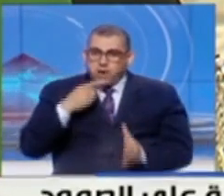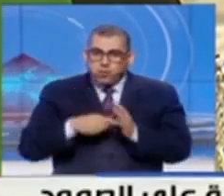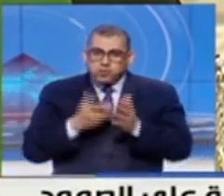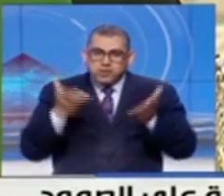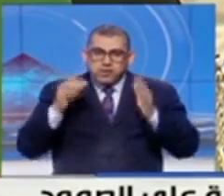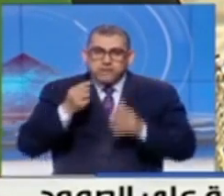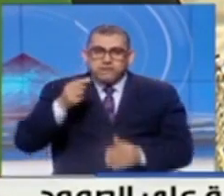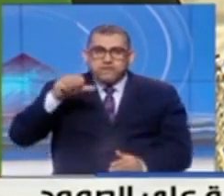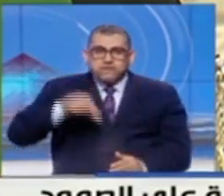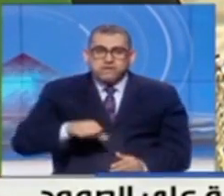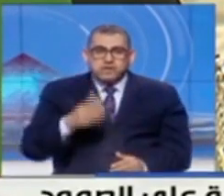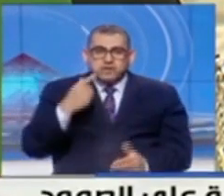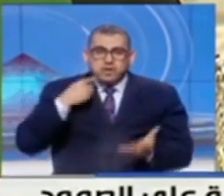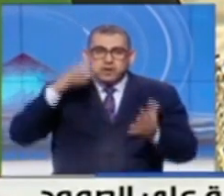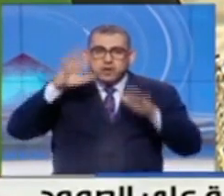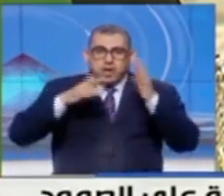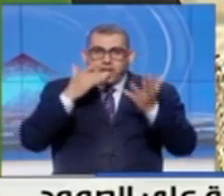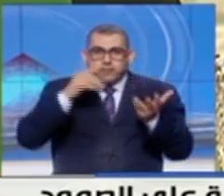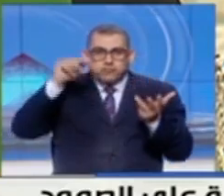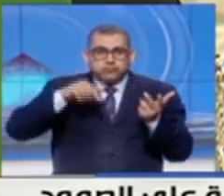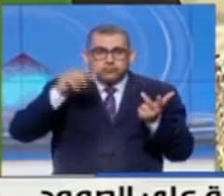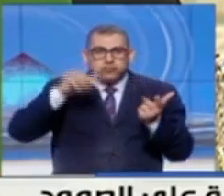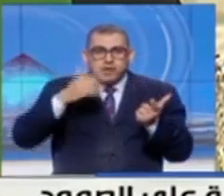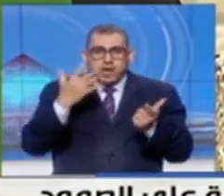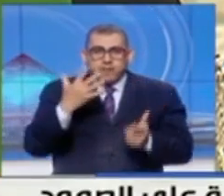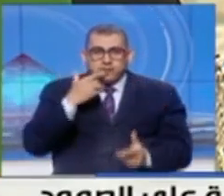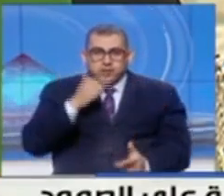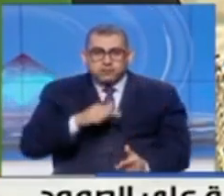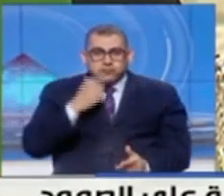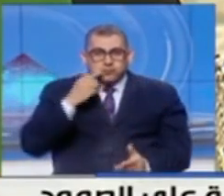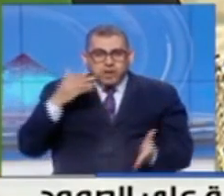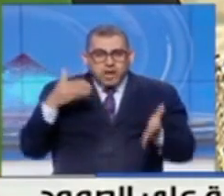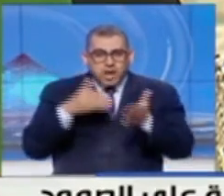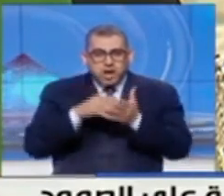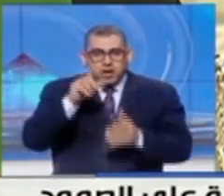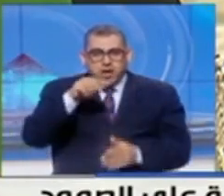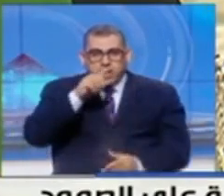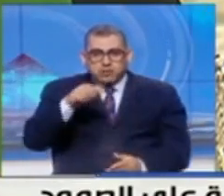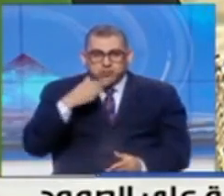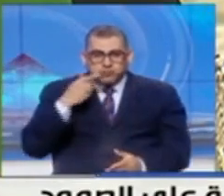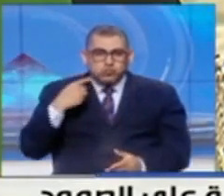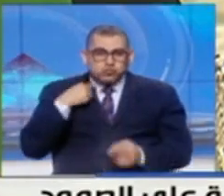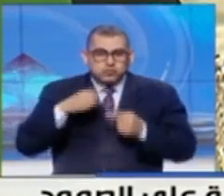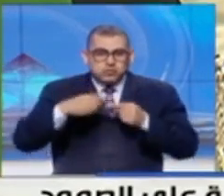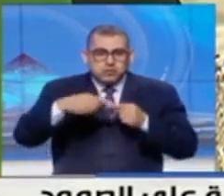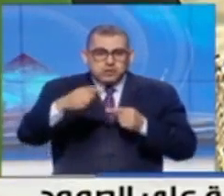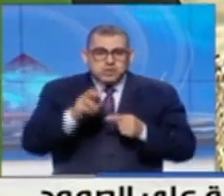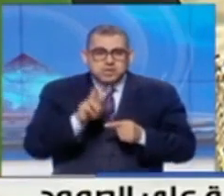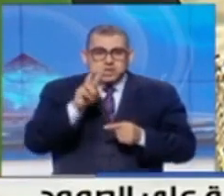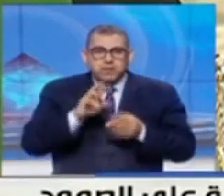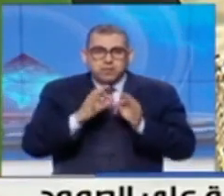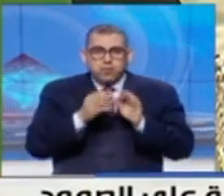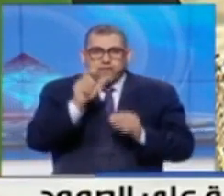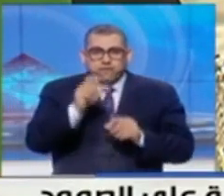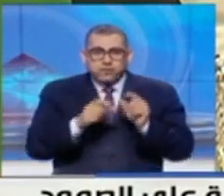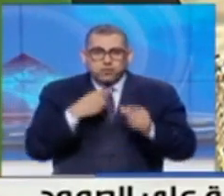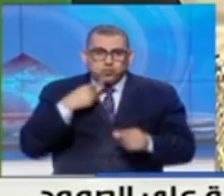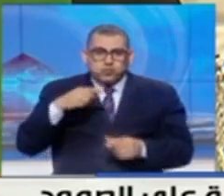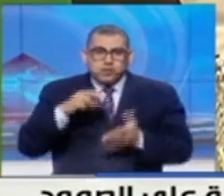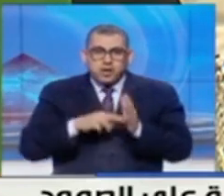فشل 5 مواسم متتالية للأمطار، أثرت سلبا على حياة 7 مليون شخص،